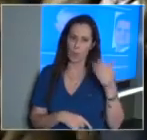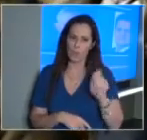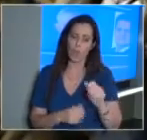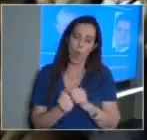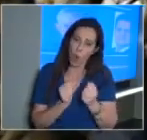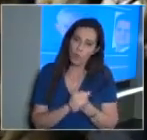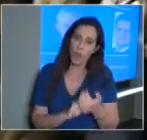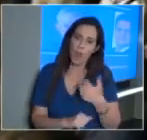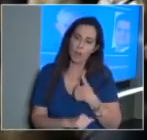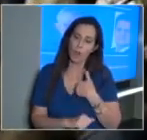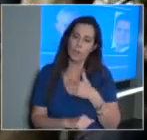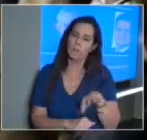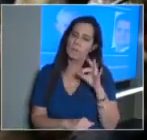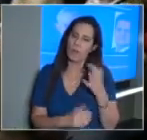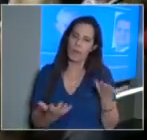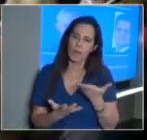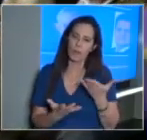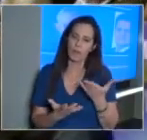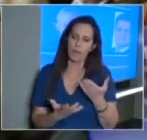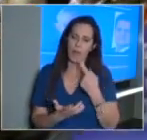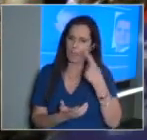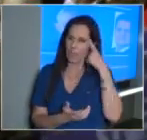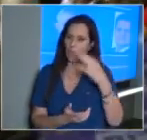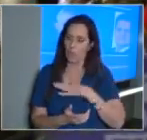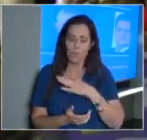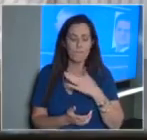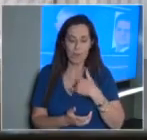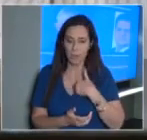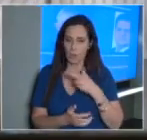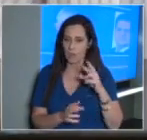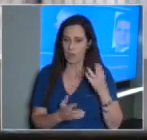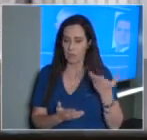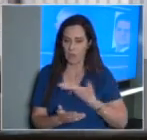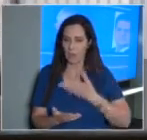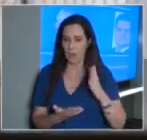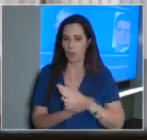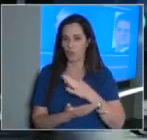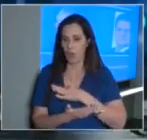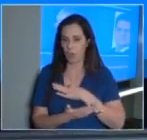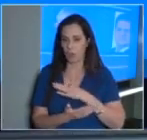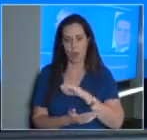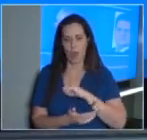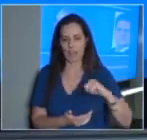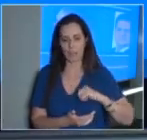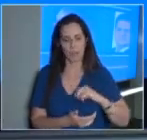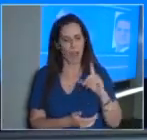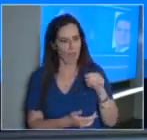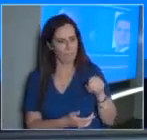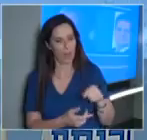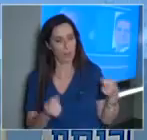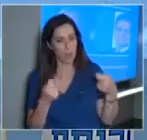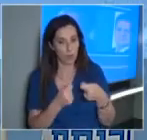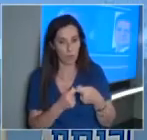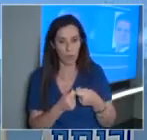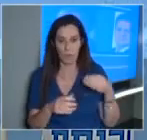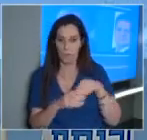או שאנחנו נמצא את הדרך להביע את העמדות שלנו ואנחנו נקבל את החלטות שלנו בצורה עצמאית. אבל